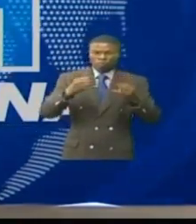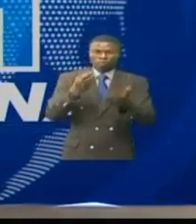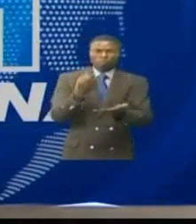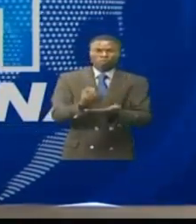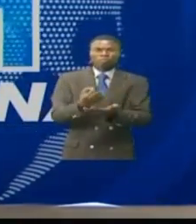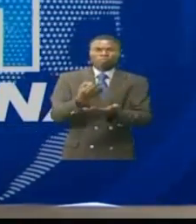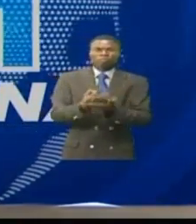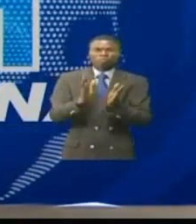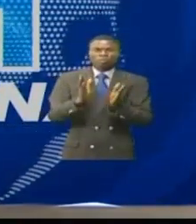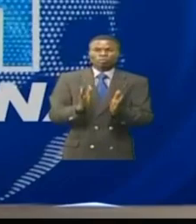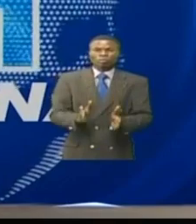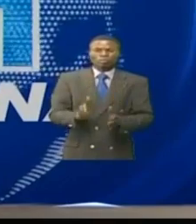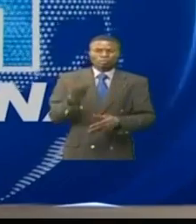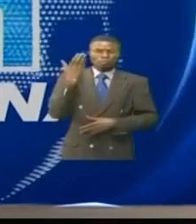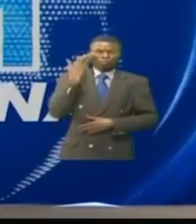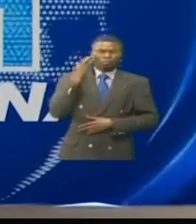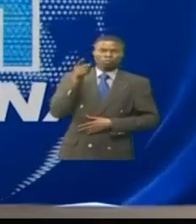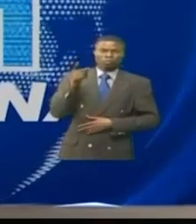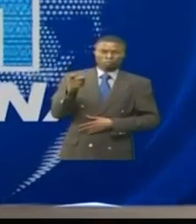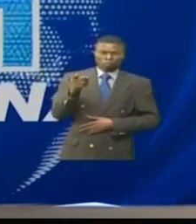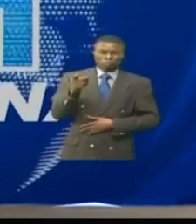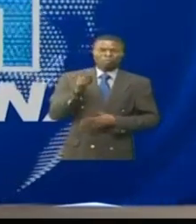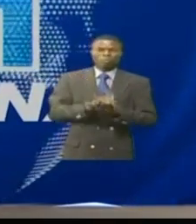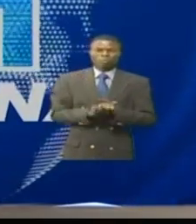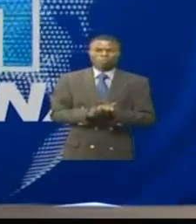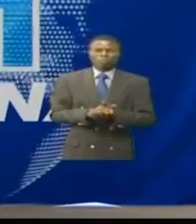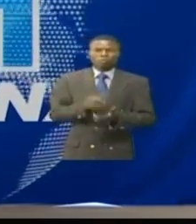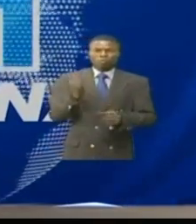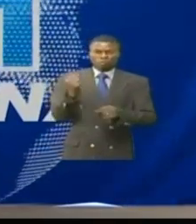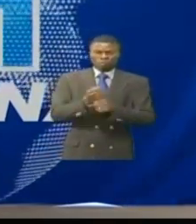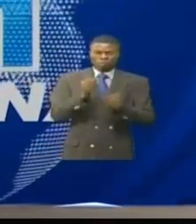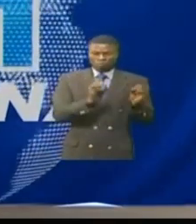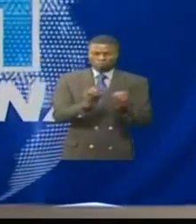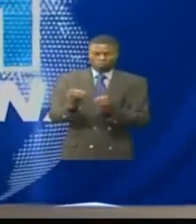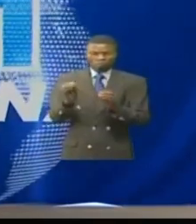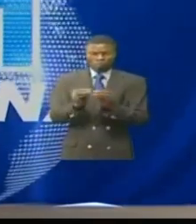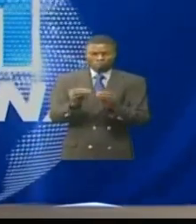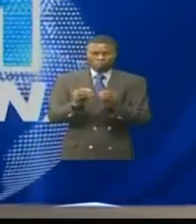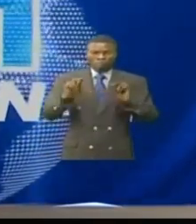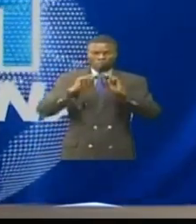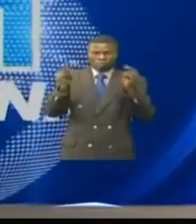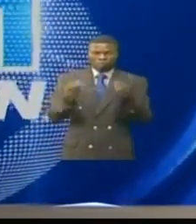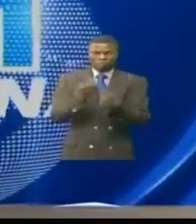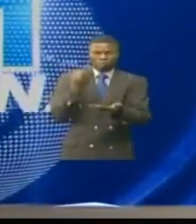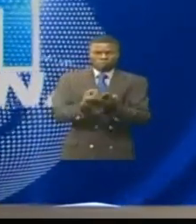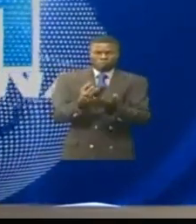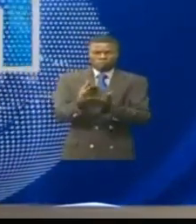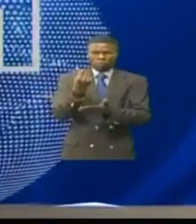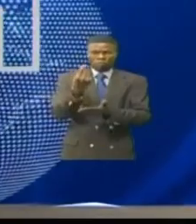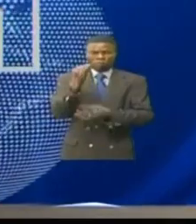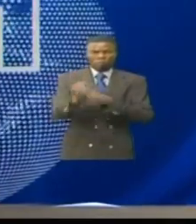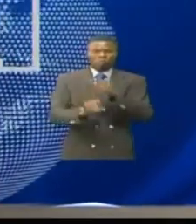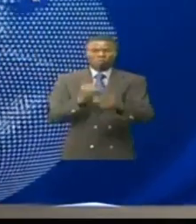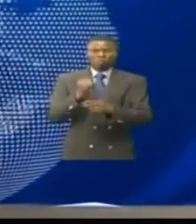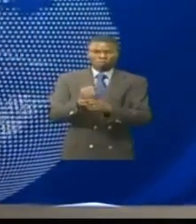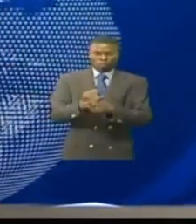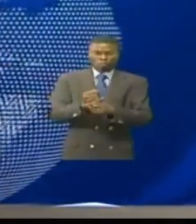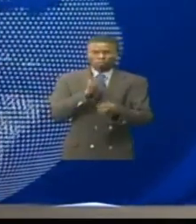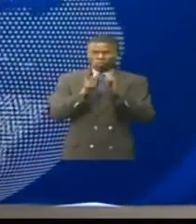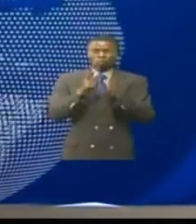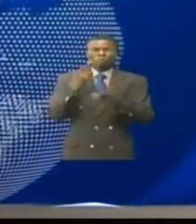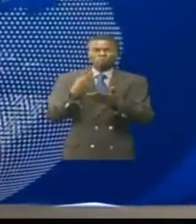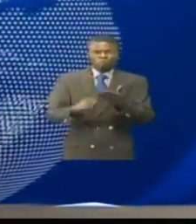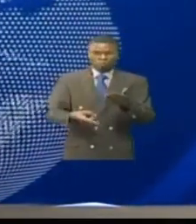financier, Adler Kisula, a eu une séance de travail avec la délégation du Fonds monétaire international. Les échanges ont